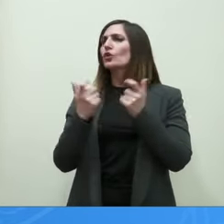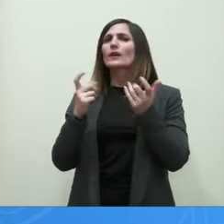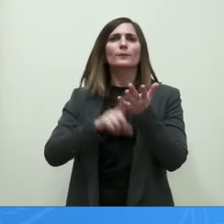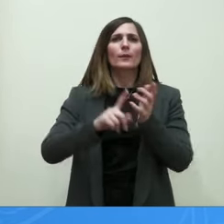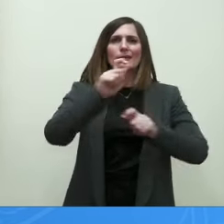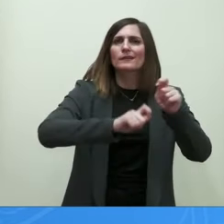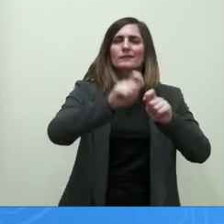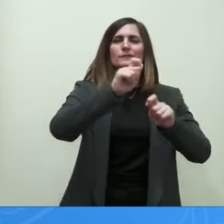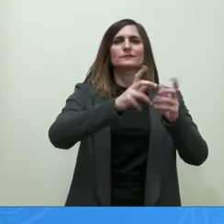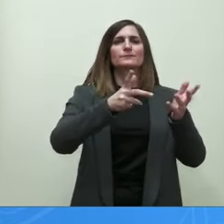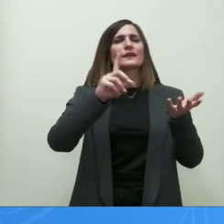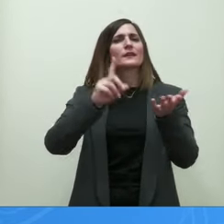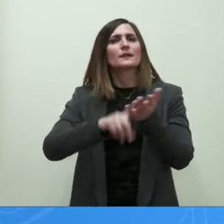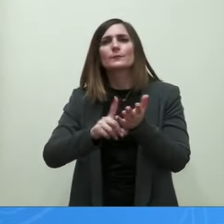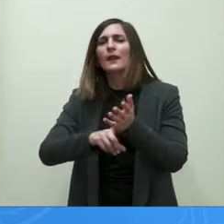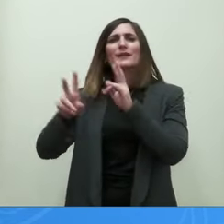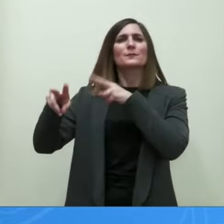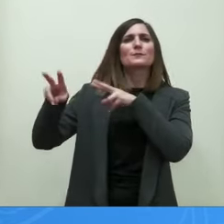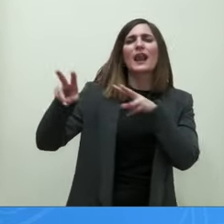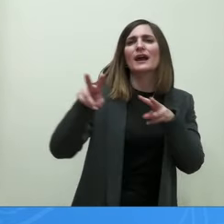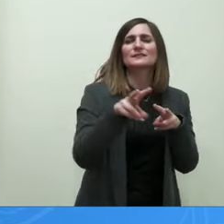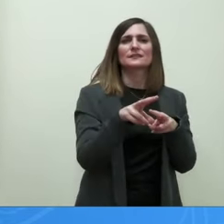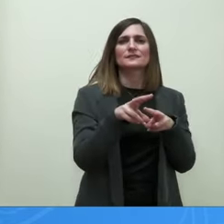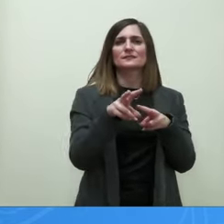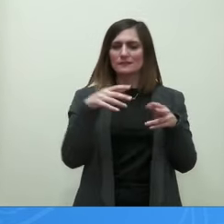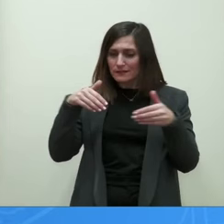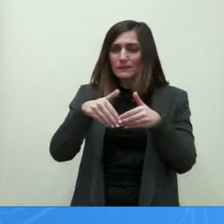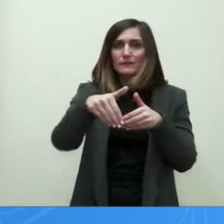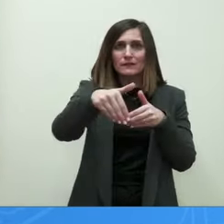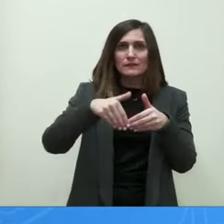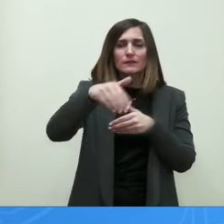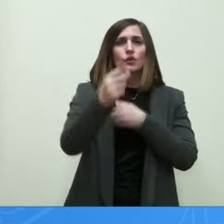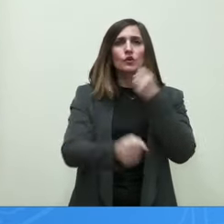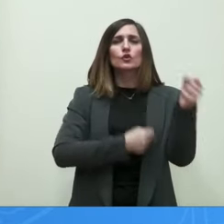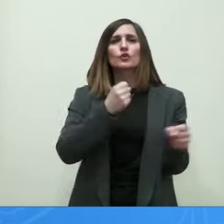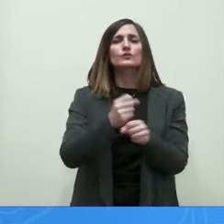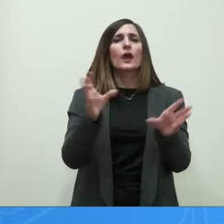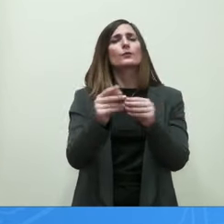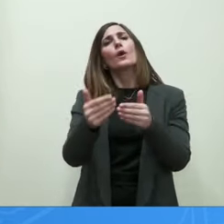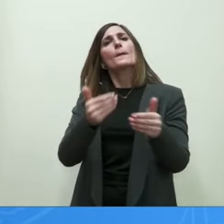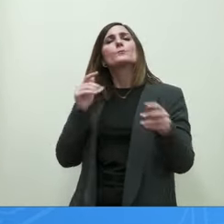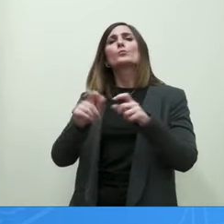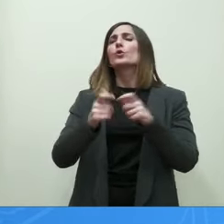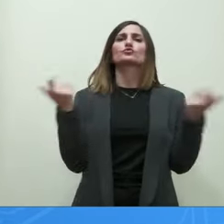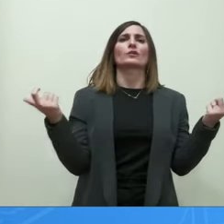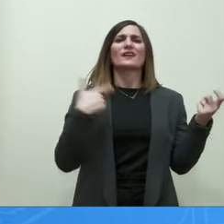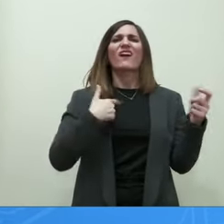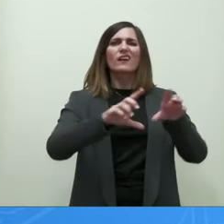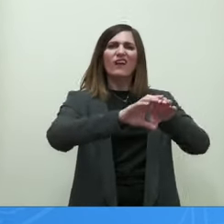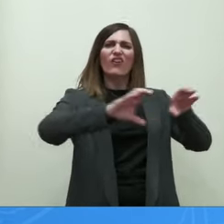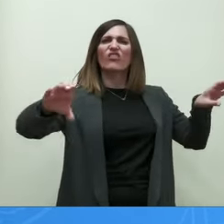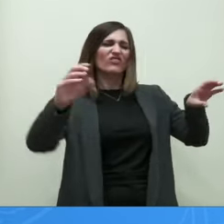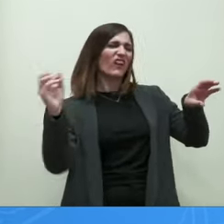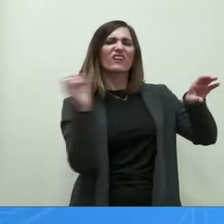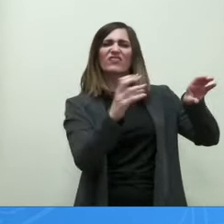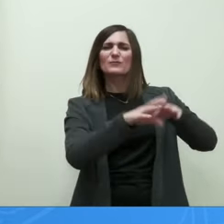φτιαχτούν. Πρέπει να έρθουν μελέτες ως αυτή τη χρονιά που τρέχει για την προσχολική αγωγή που είναι στα κοντέινερς. Και ο χρόνος